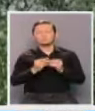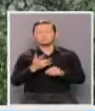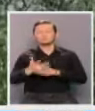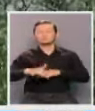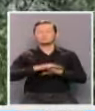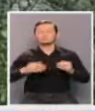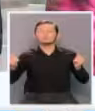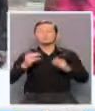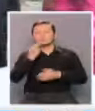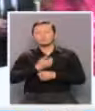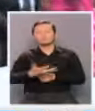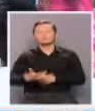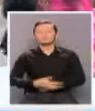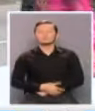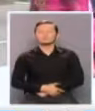односельчане угостили гостя.